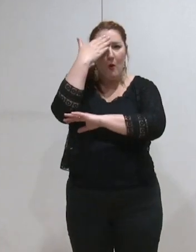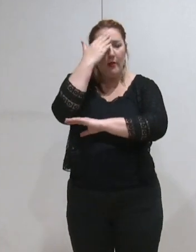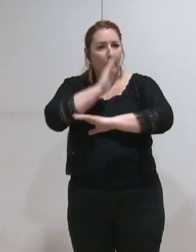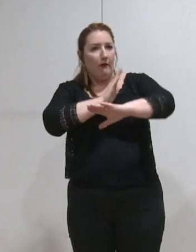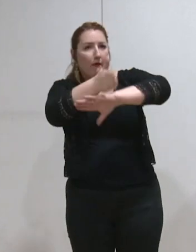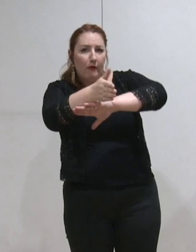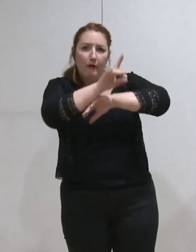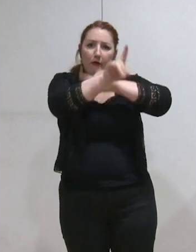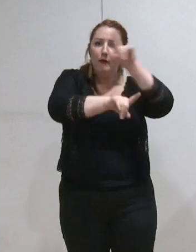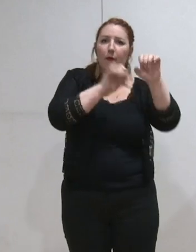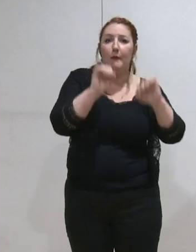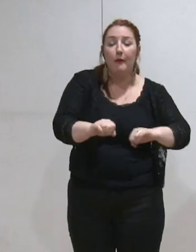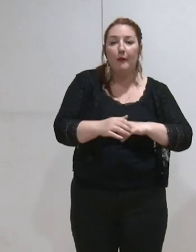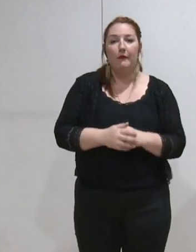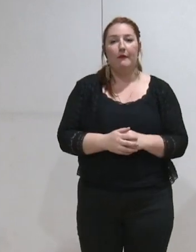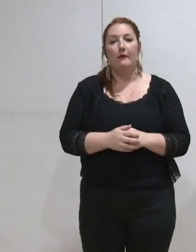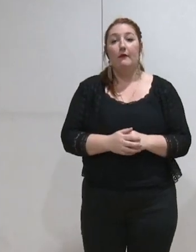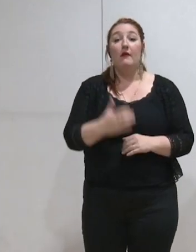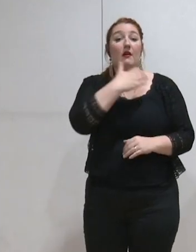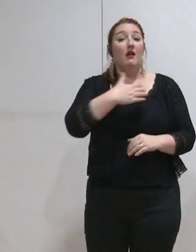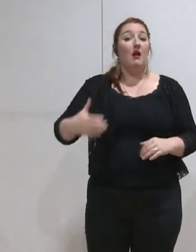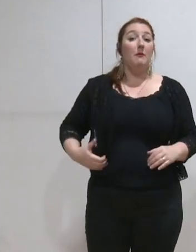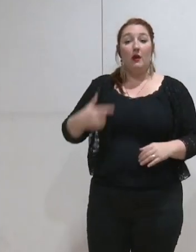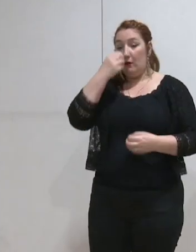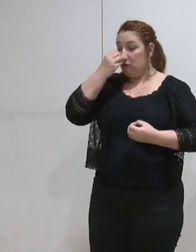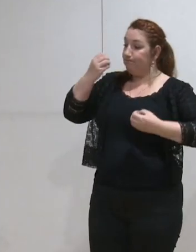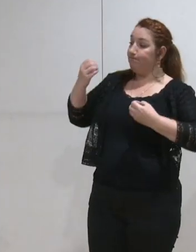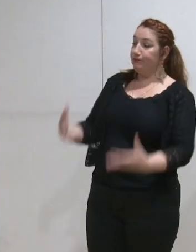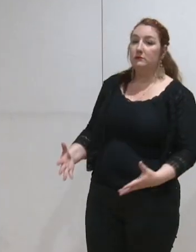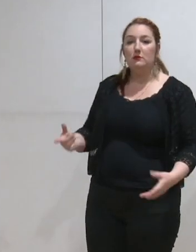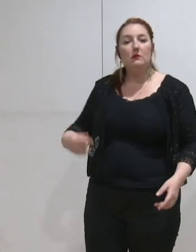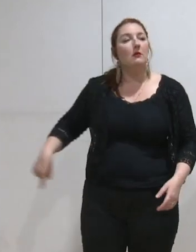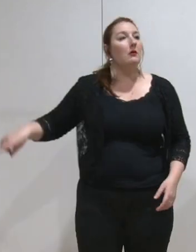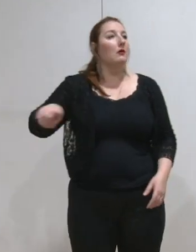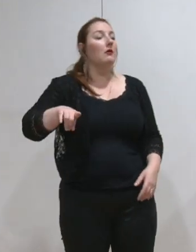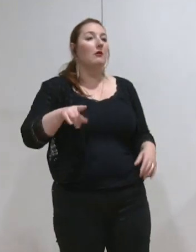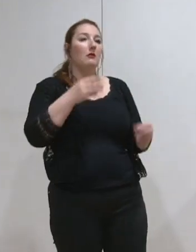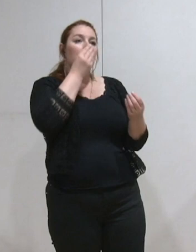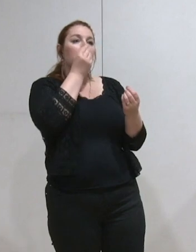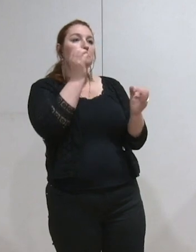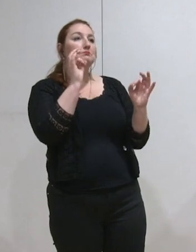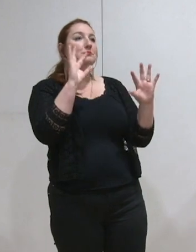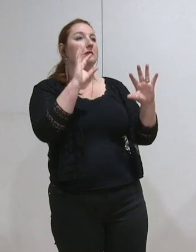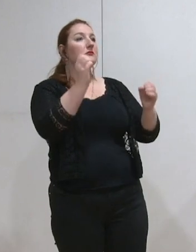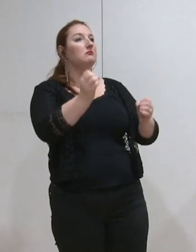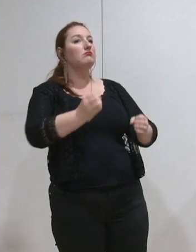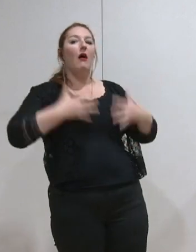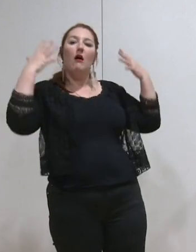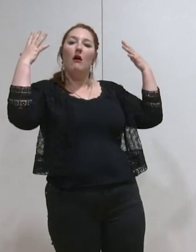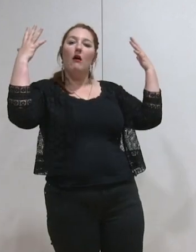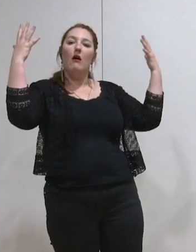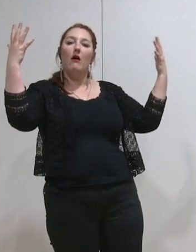serait ce serait le sentiment d'abandon qu'ilemporterait avec toute toutes les conséquences que l'on